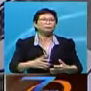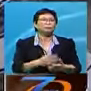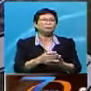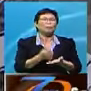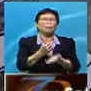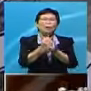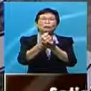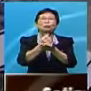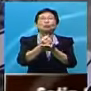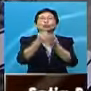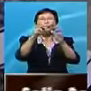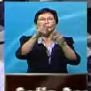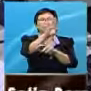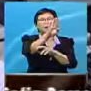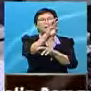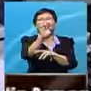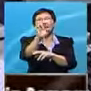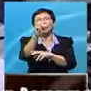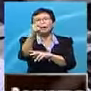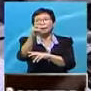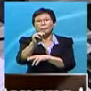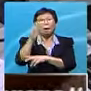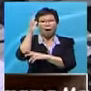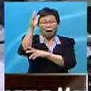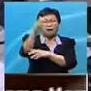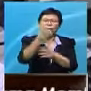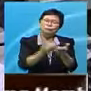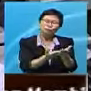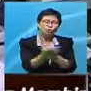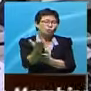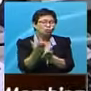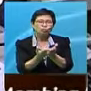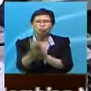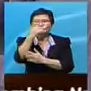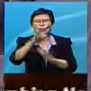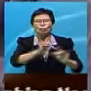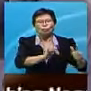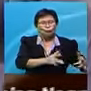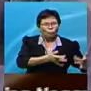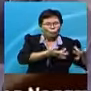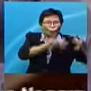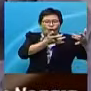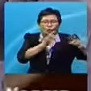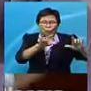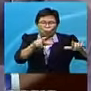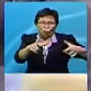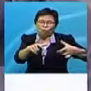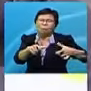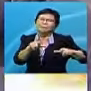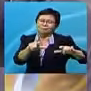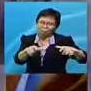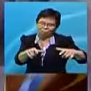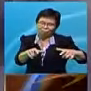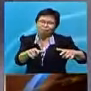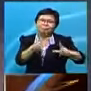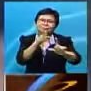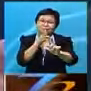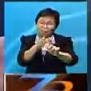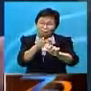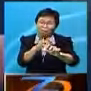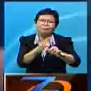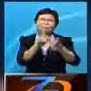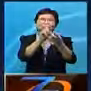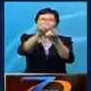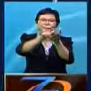Pemberian bantuan rakyat Satu Malaysia BRIM juga katanya akan diteruskan bagi meringankan beban golongan sasar. Beliau ditemui media pada